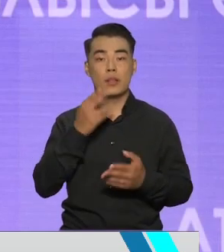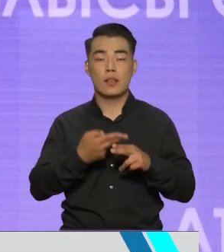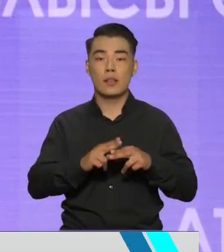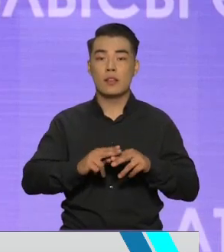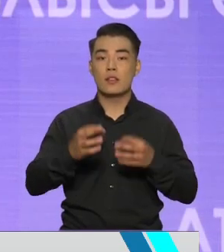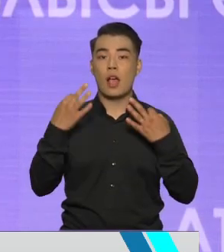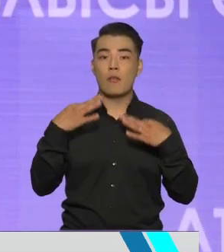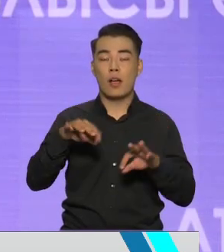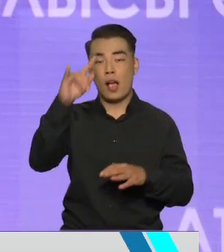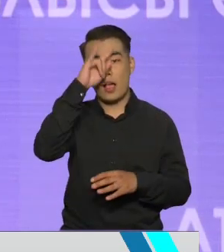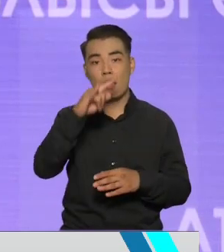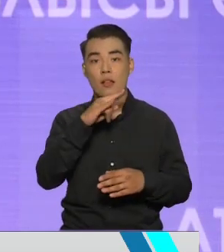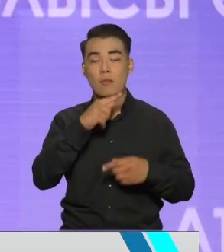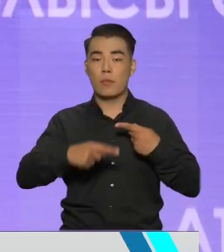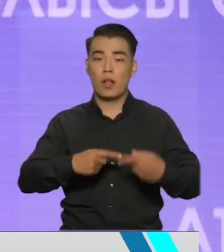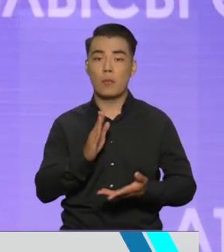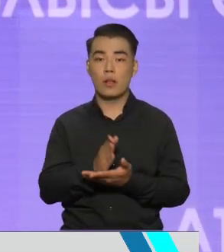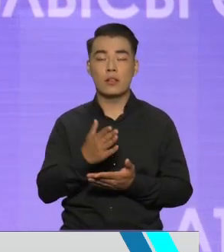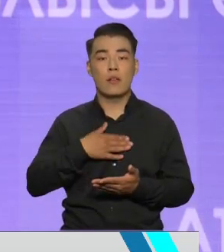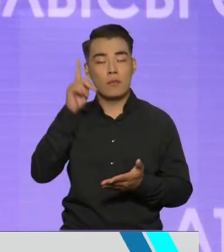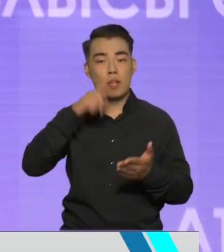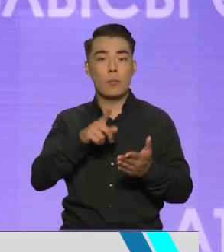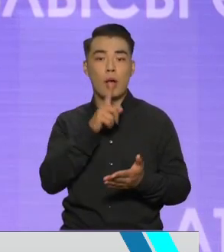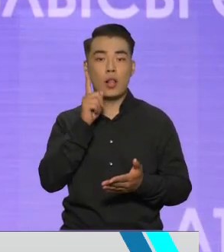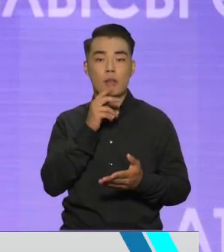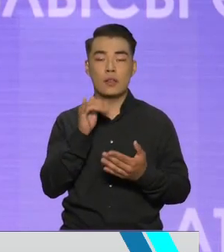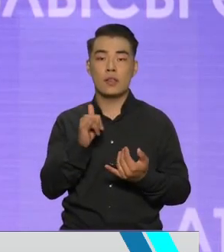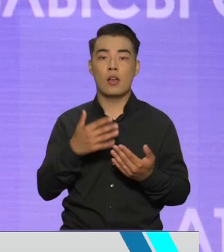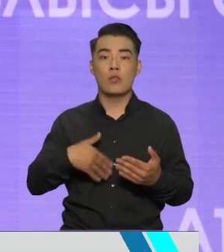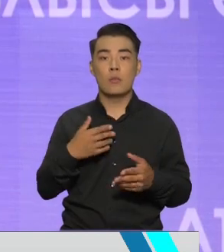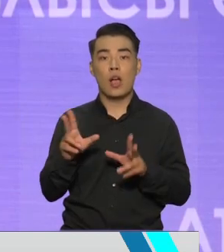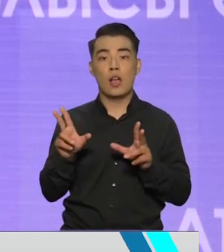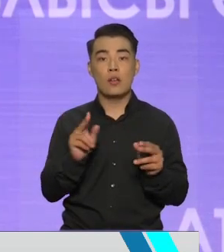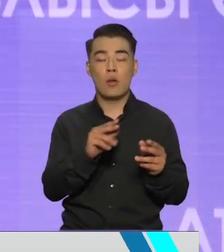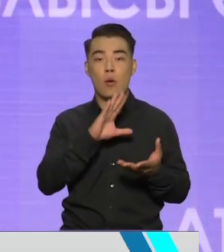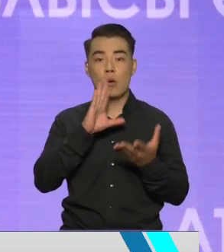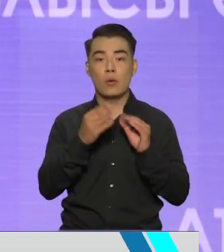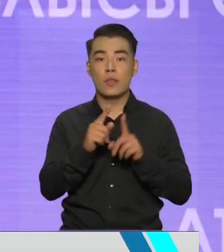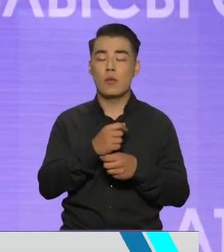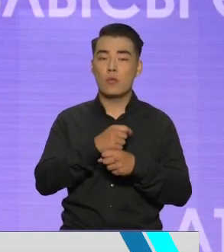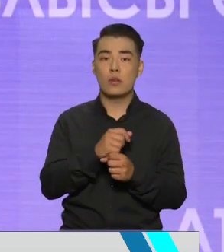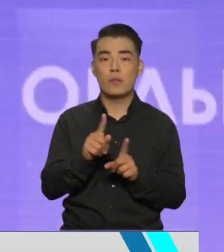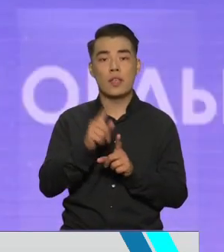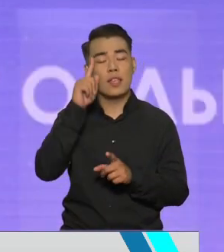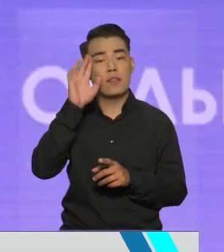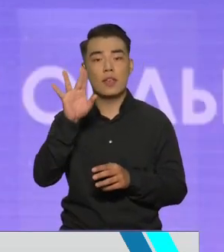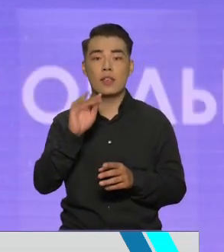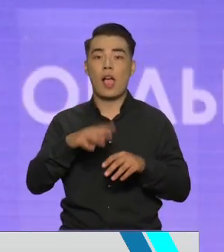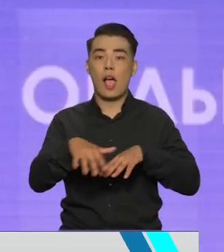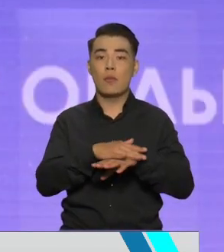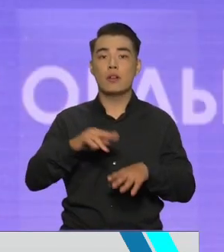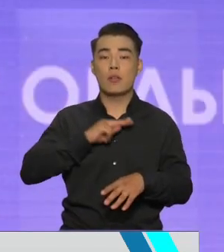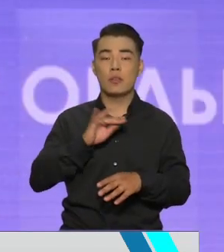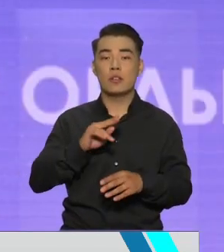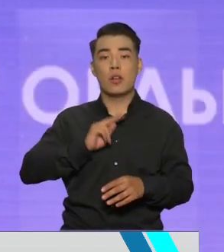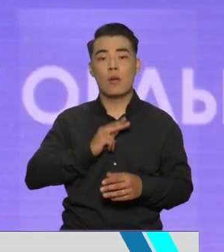независимого Казахстана. Я верю в молодежь. Хочу пожелать, чтобы вы стали известными учеными, общественными деятелями, достойно